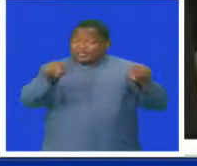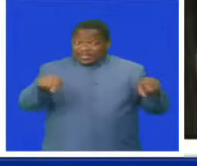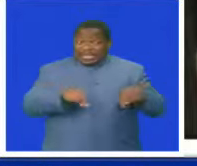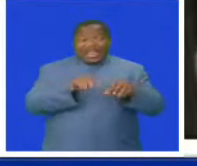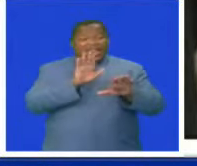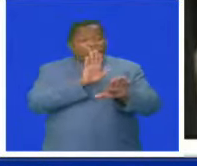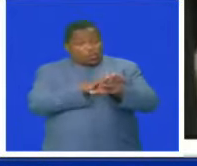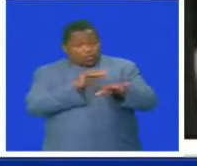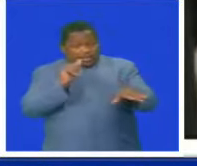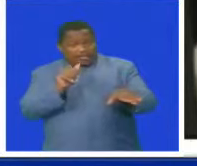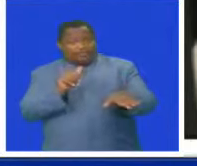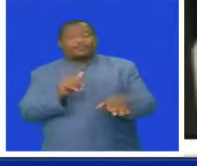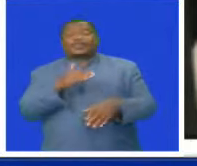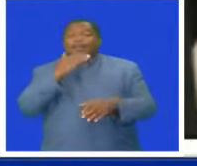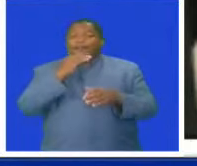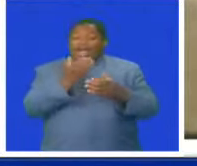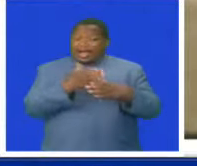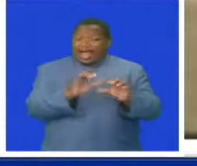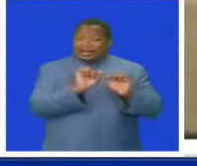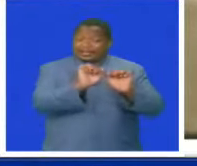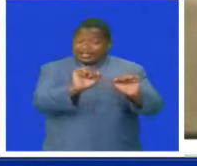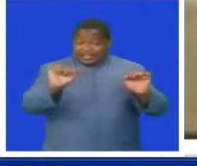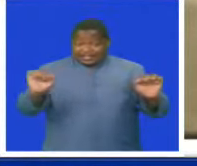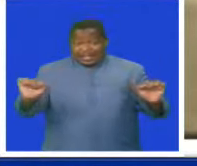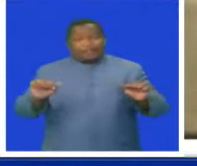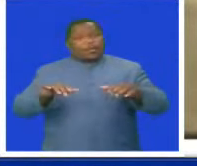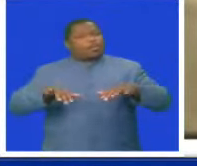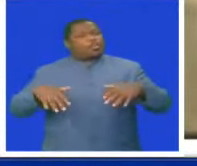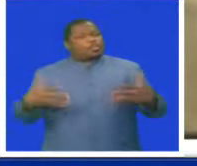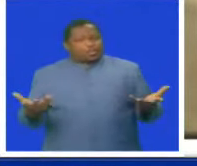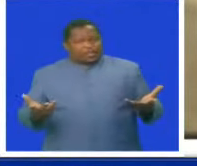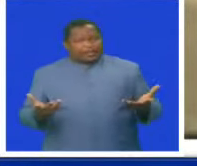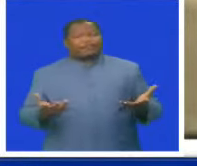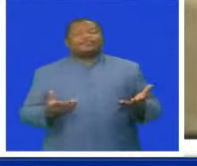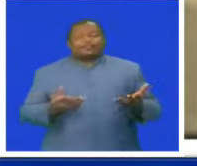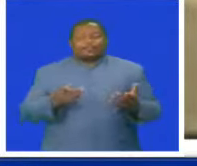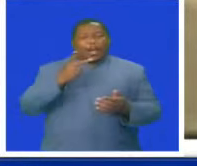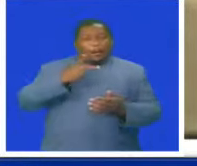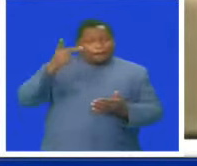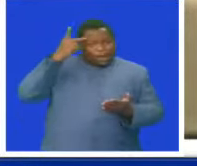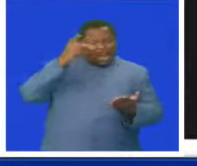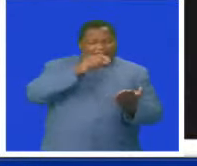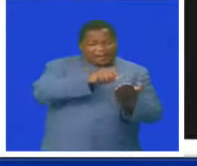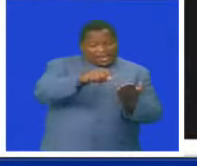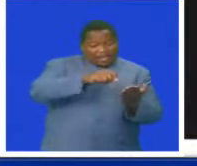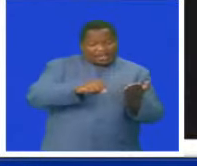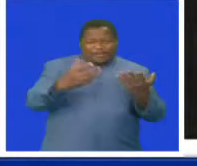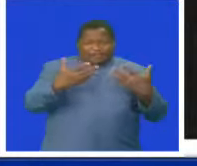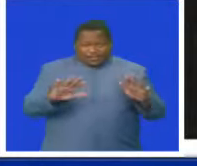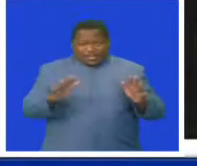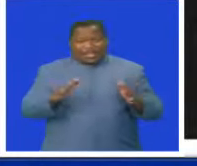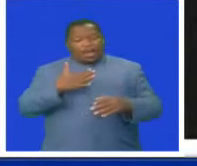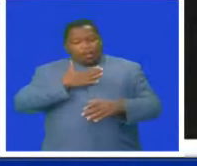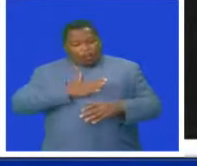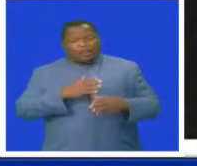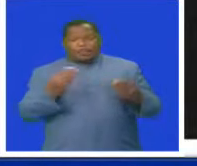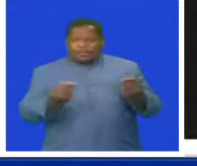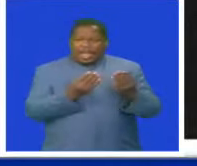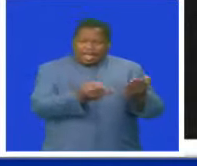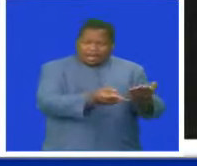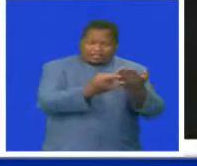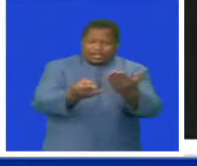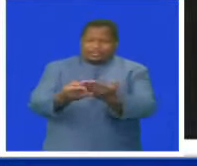yamhlabhlangene yekulungisa Tindzaba bantfu labete buve phecelete stateless. Induna yetesekhaya umntwana